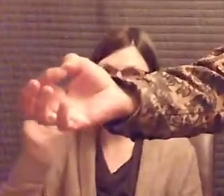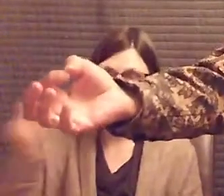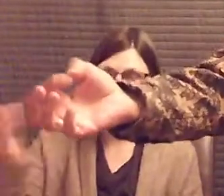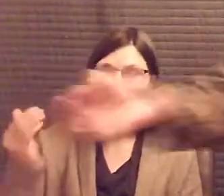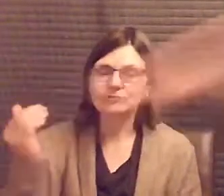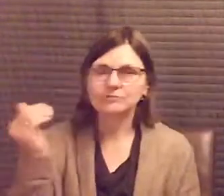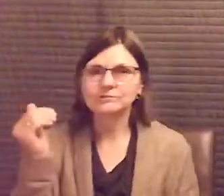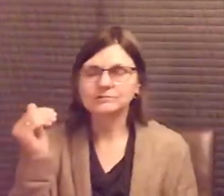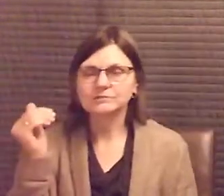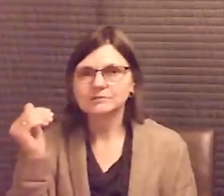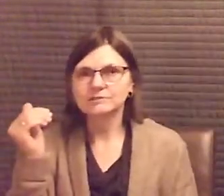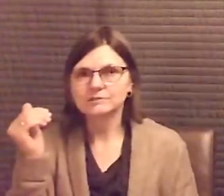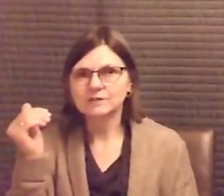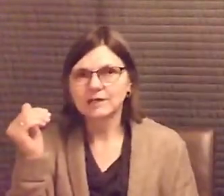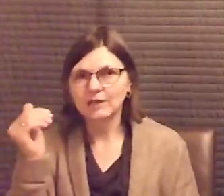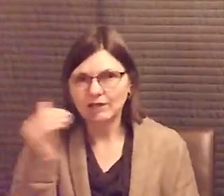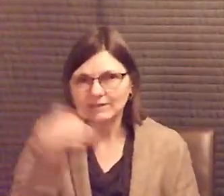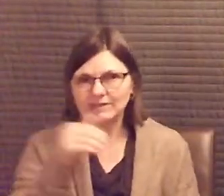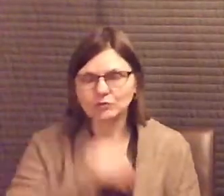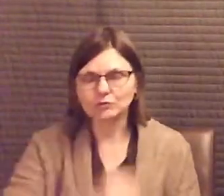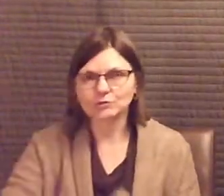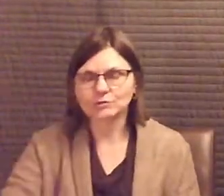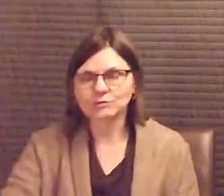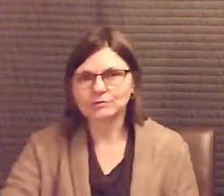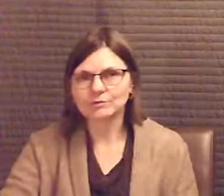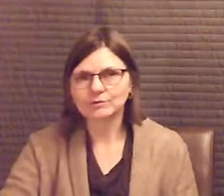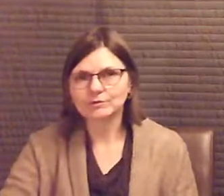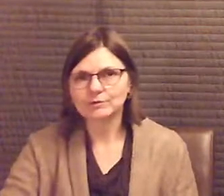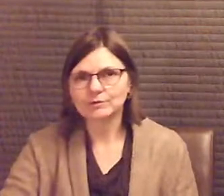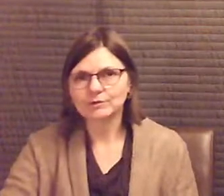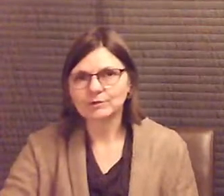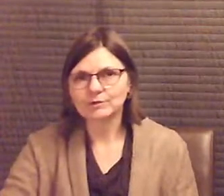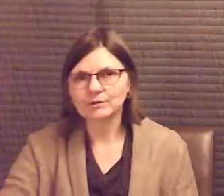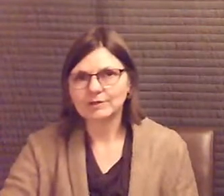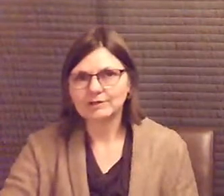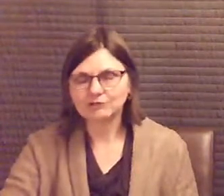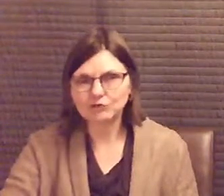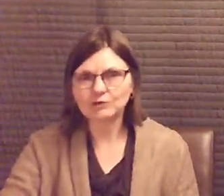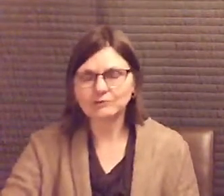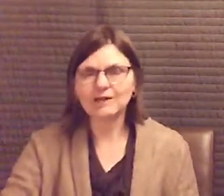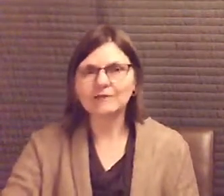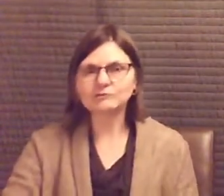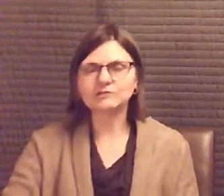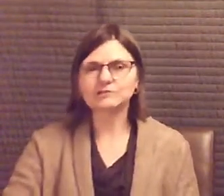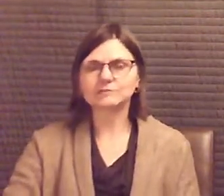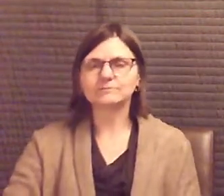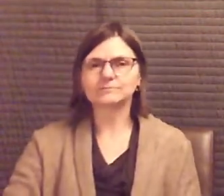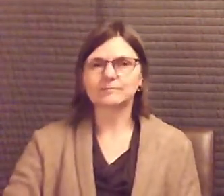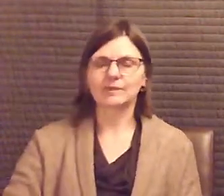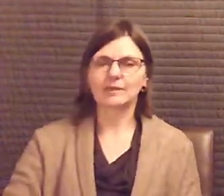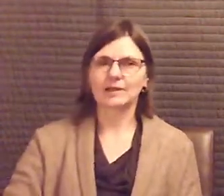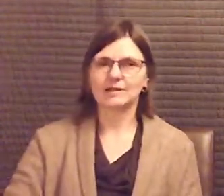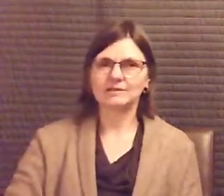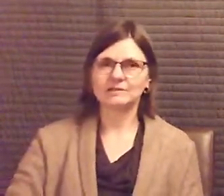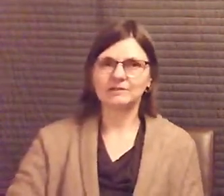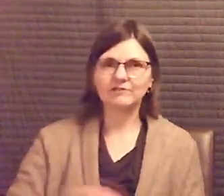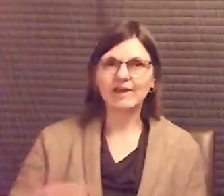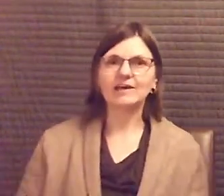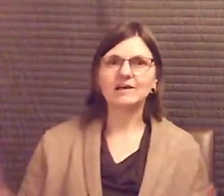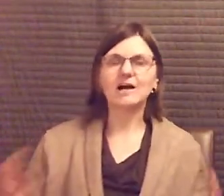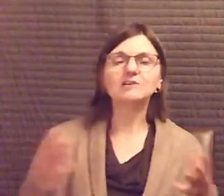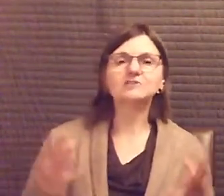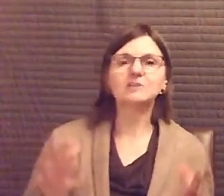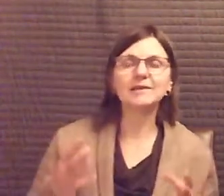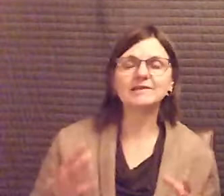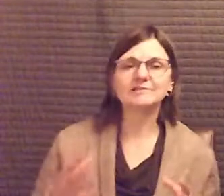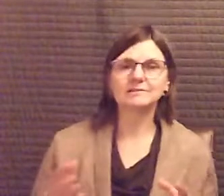ons geloof ik dus al in dit u een let's make sure termijn laten zorgen vanavond werkmilieus op church wij